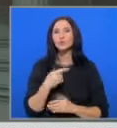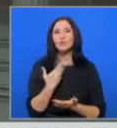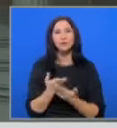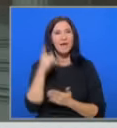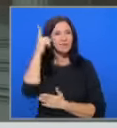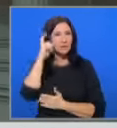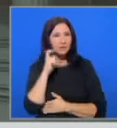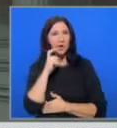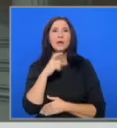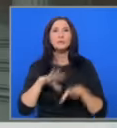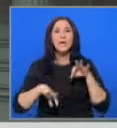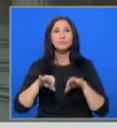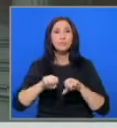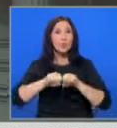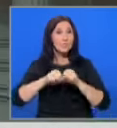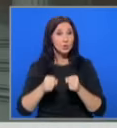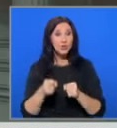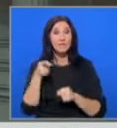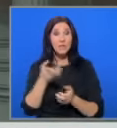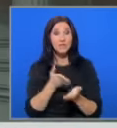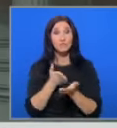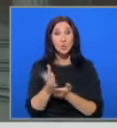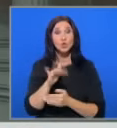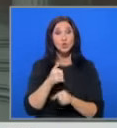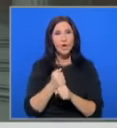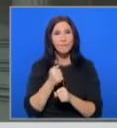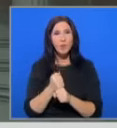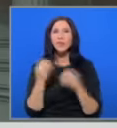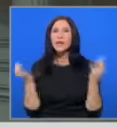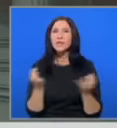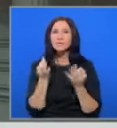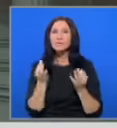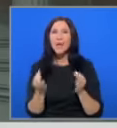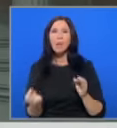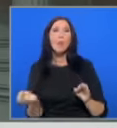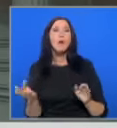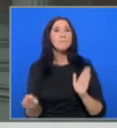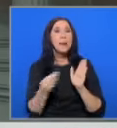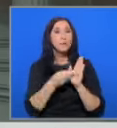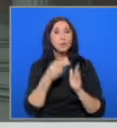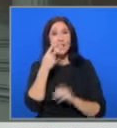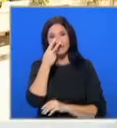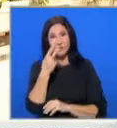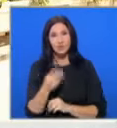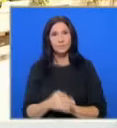подават сигнали за изборни нарушения. В тази посока ще работи и специално приложение. Вижте още!